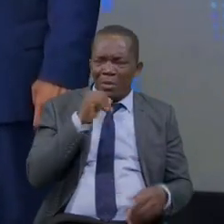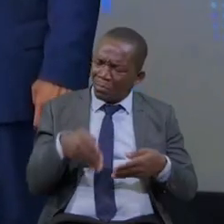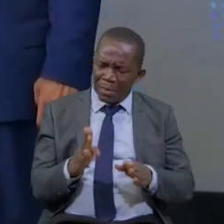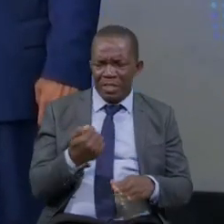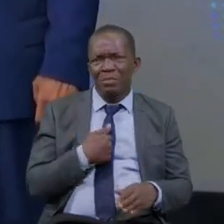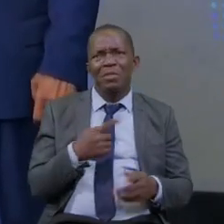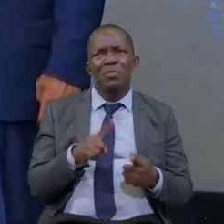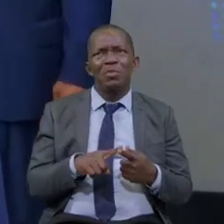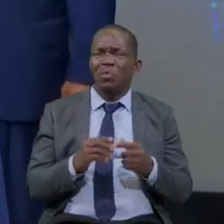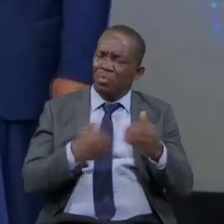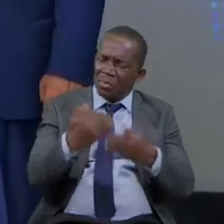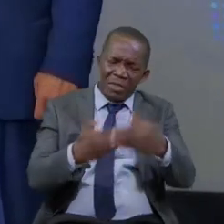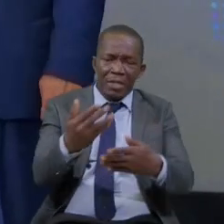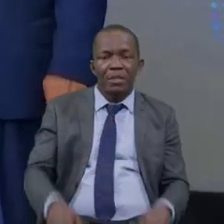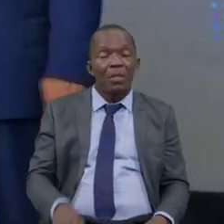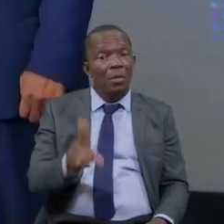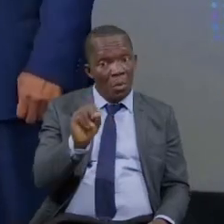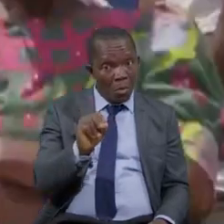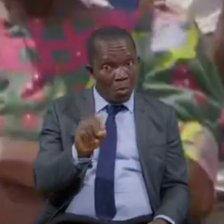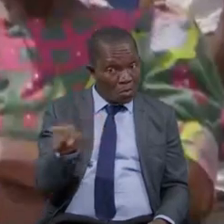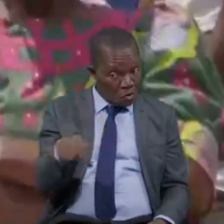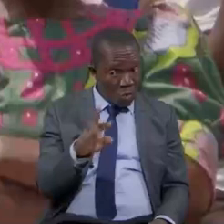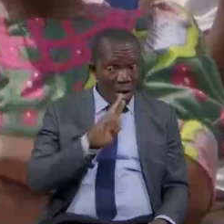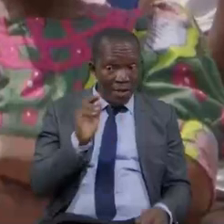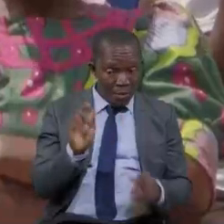C'est toi qui magnifies ces ennemis. Ces ennemis ne sont rien.